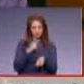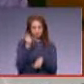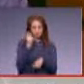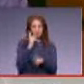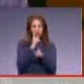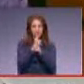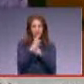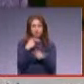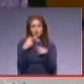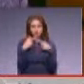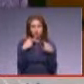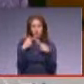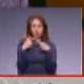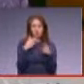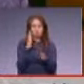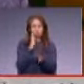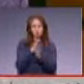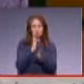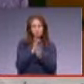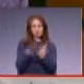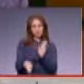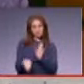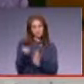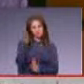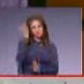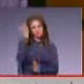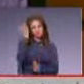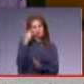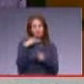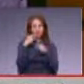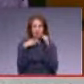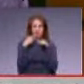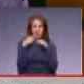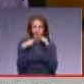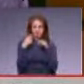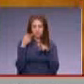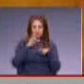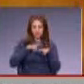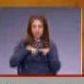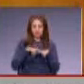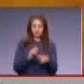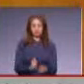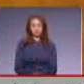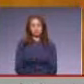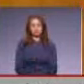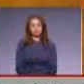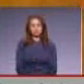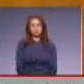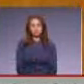الاستوديو الفنانة الكبيرة نبيلة عبيد عشان نكمل حوارنا اللي بدأنا الأسبوع اللي فات.